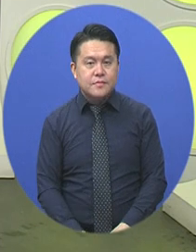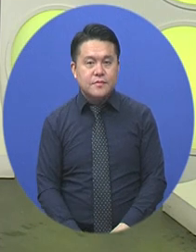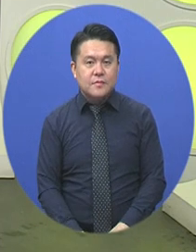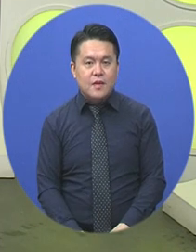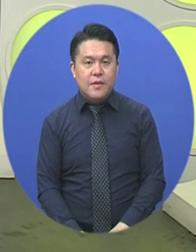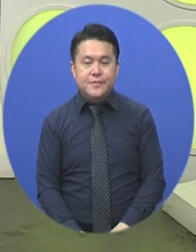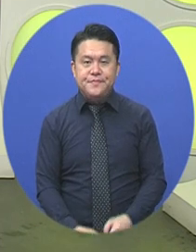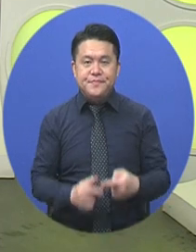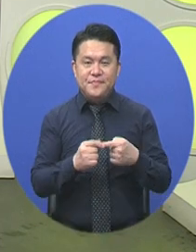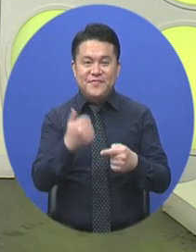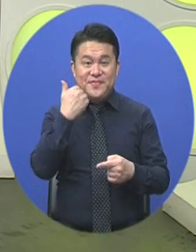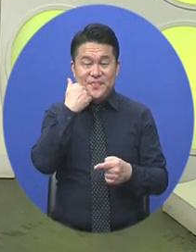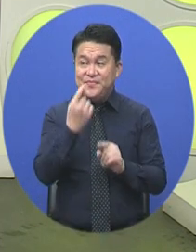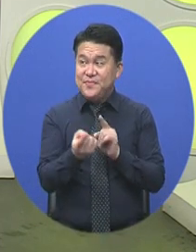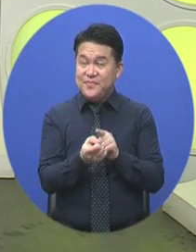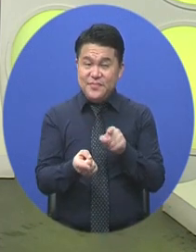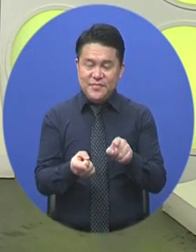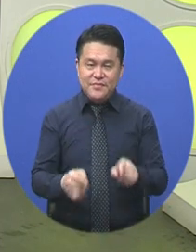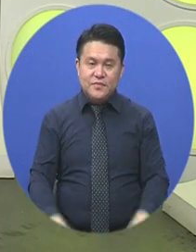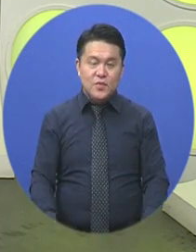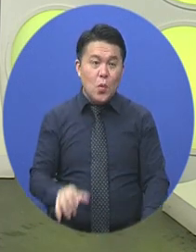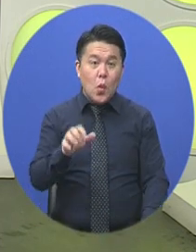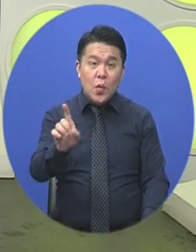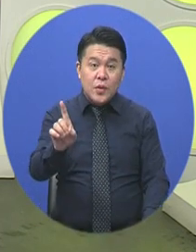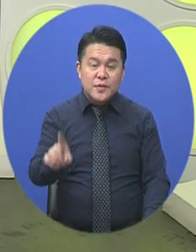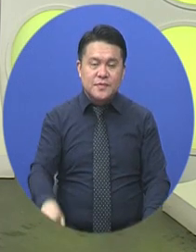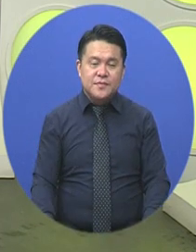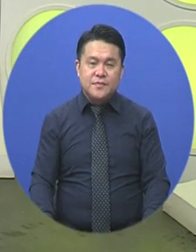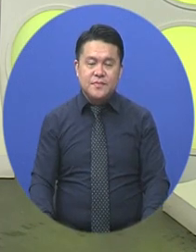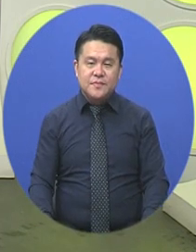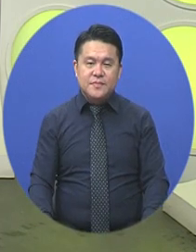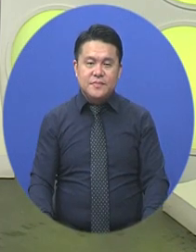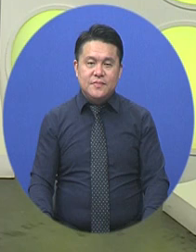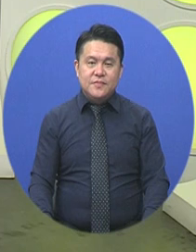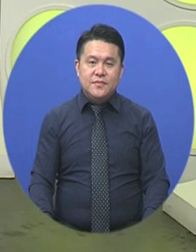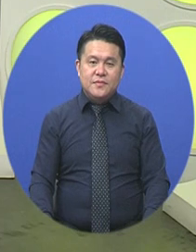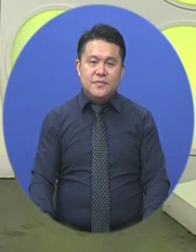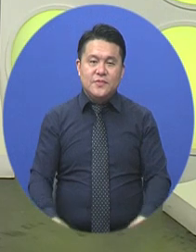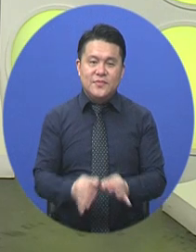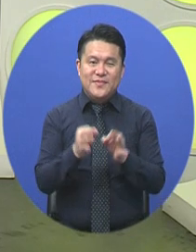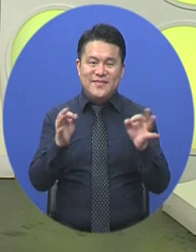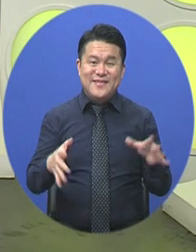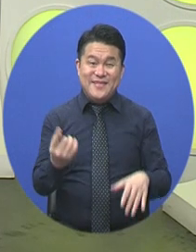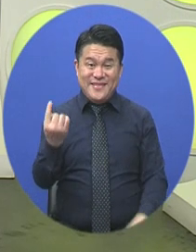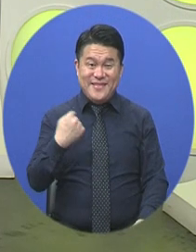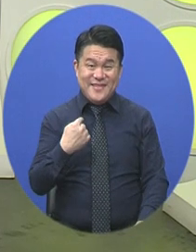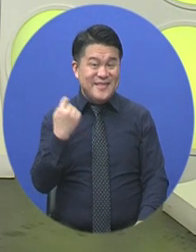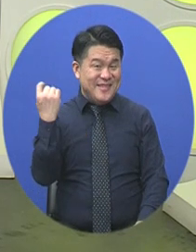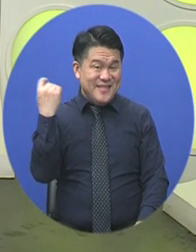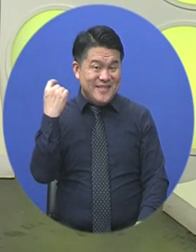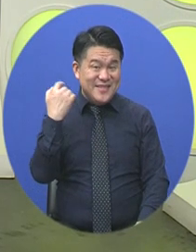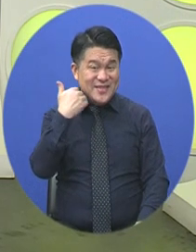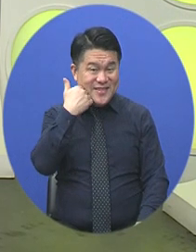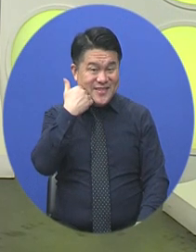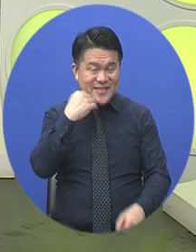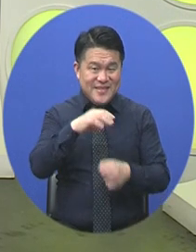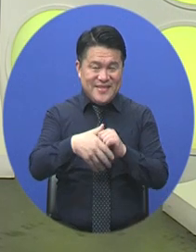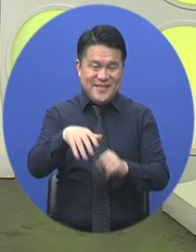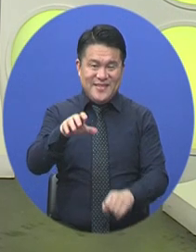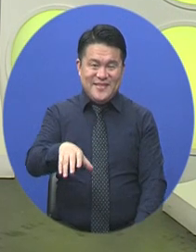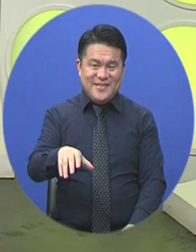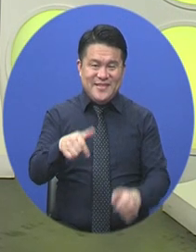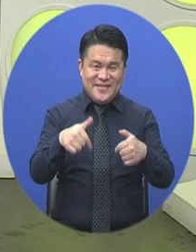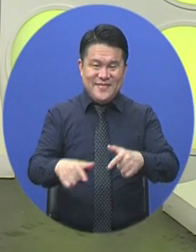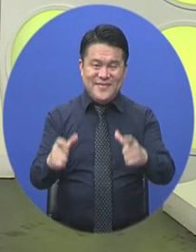자, 저희 첫 번째. 첫 번째. 네. 어디로 갈까요? 참여자 만나러 오랜만에 목소리를 들려주십니다.